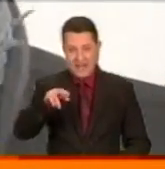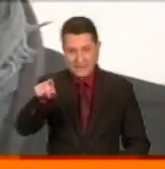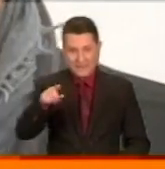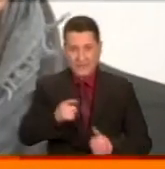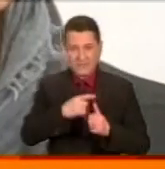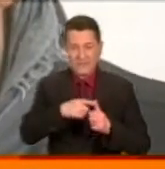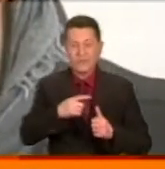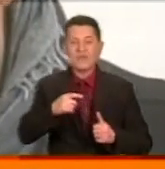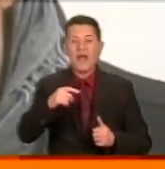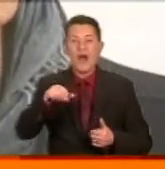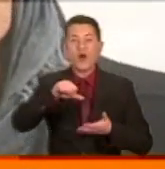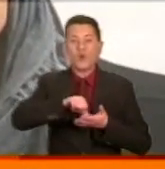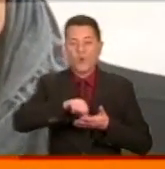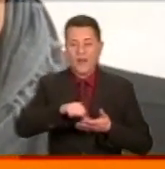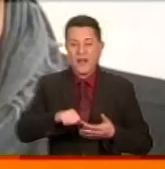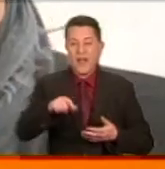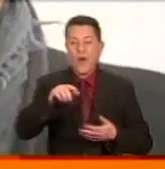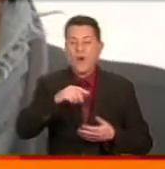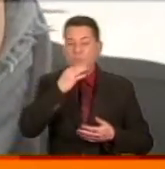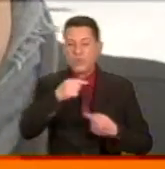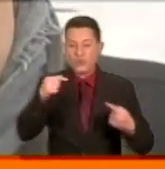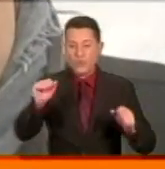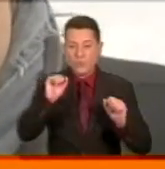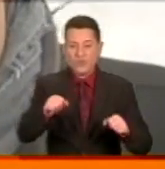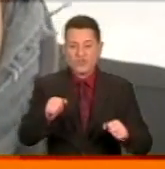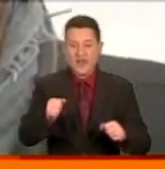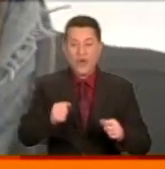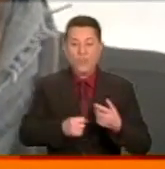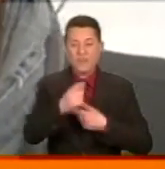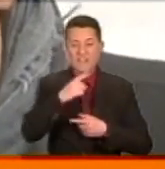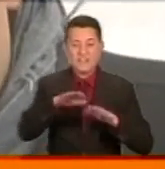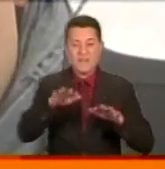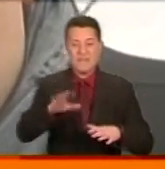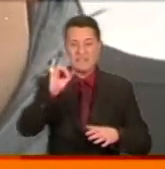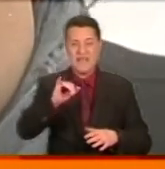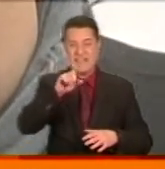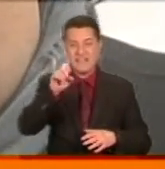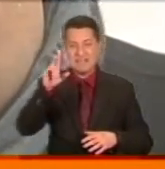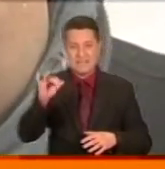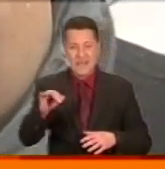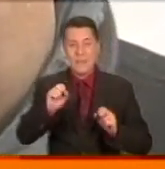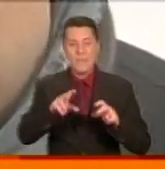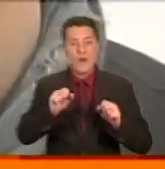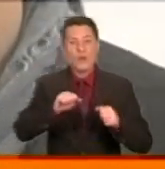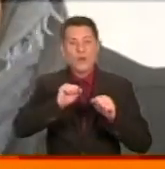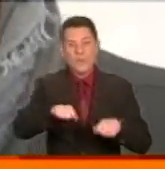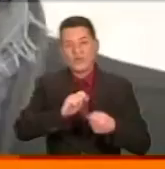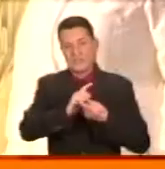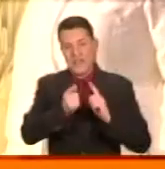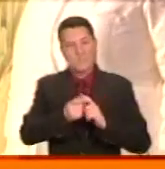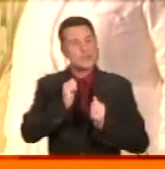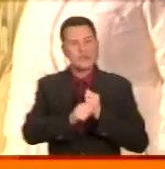яку я маю можливість зіграти. Будь-хто може опинитися на місці Ізі. І пригоди, які трапляться з ним, можуть трапитися з